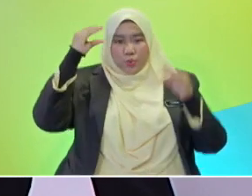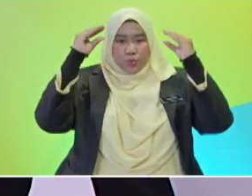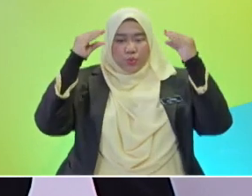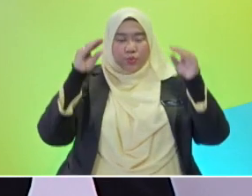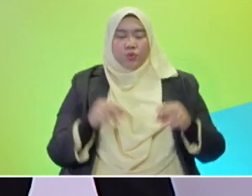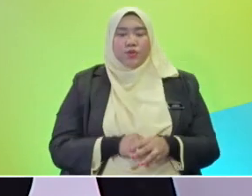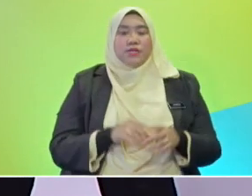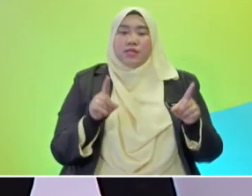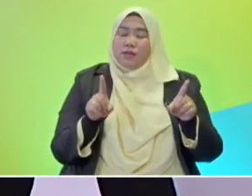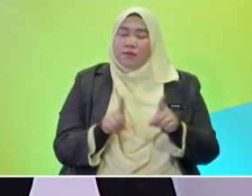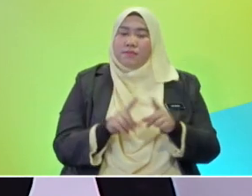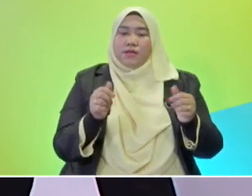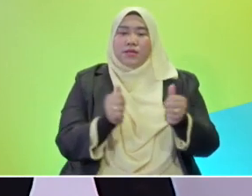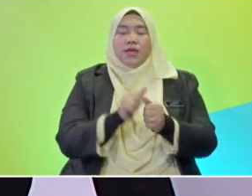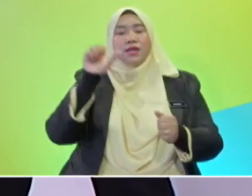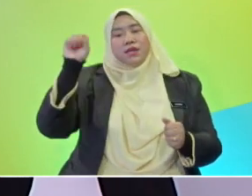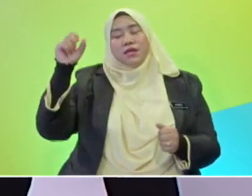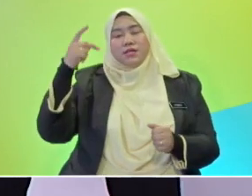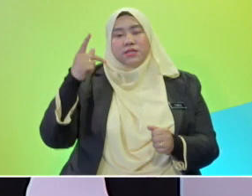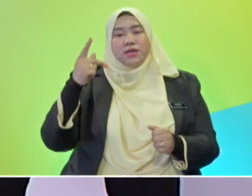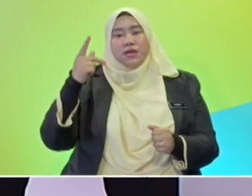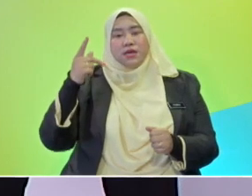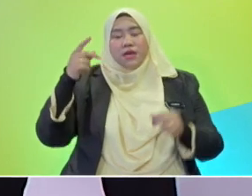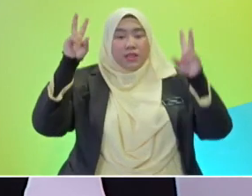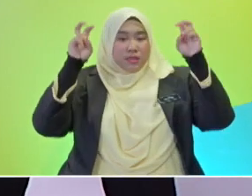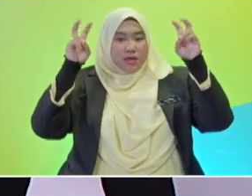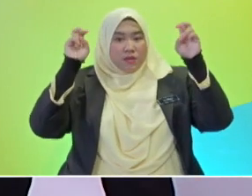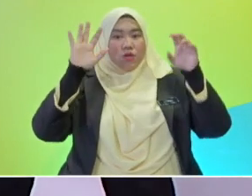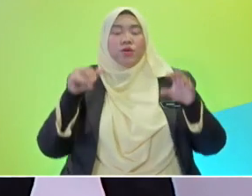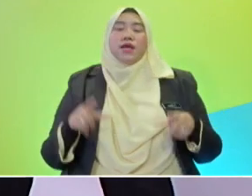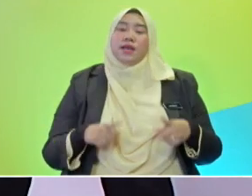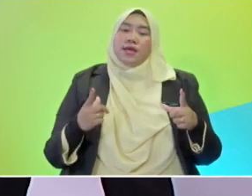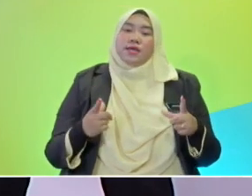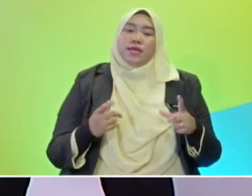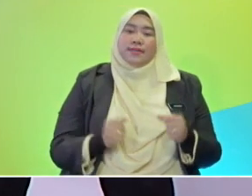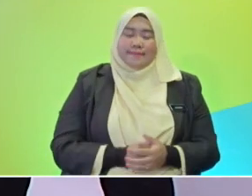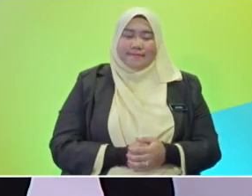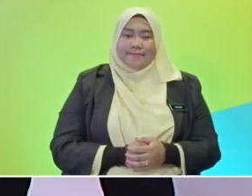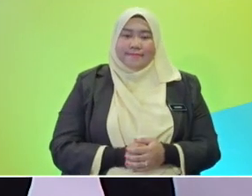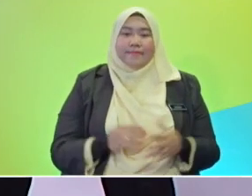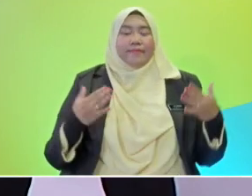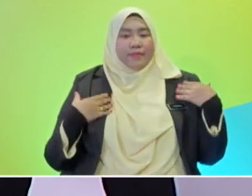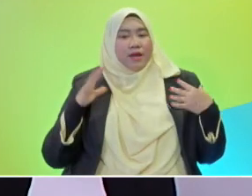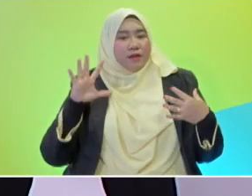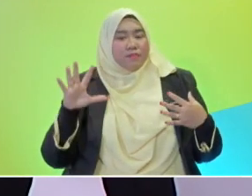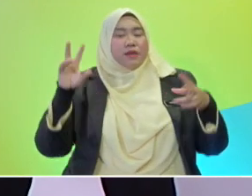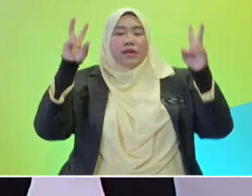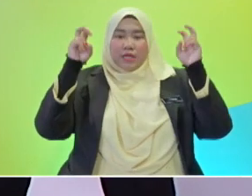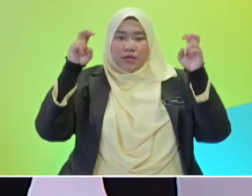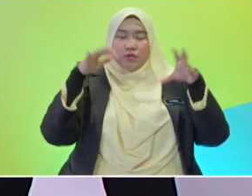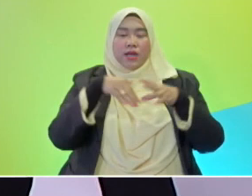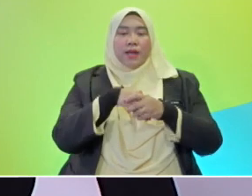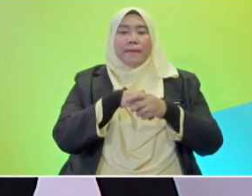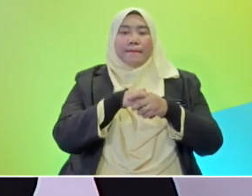SK bagi tahajud seterusnya sehinggalah di SGP sejarah tahun 4